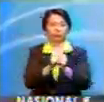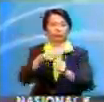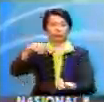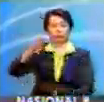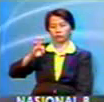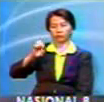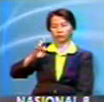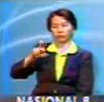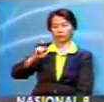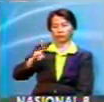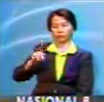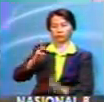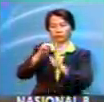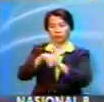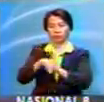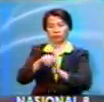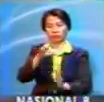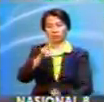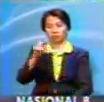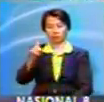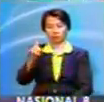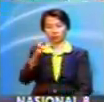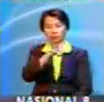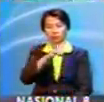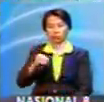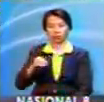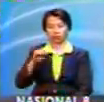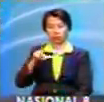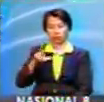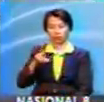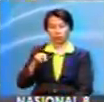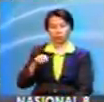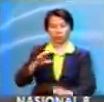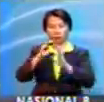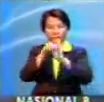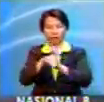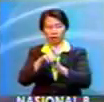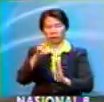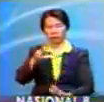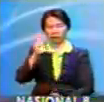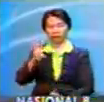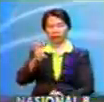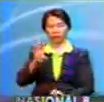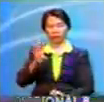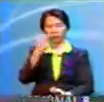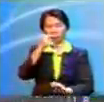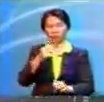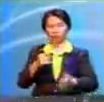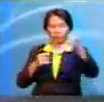Pereira Diaz minit ke-31 dan Luciano Figueroa minit ke-34 untuk